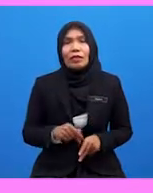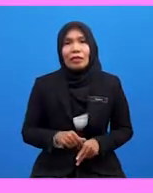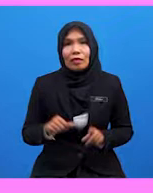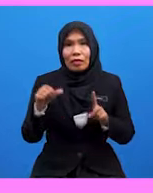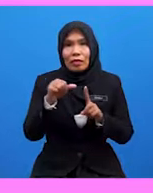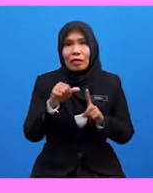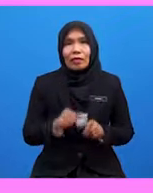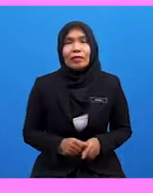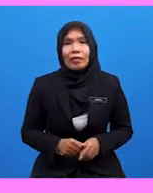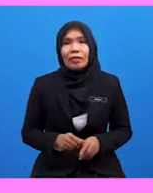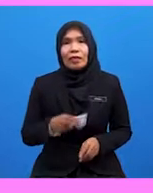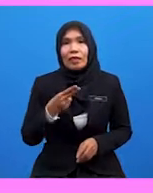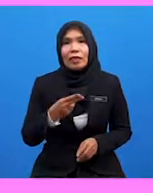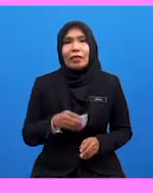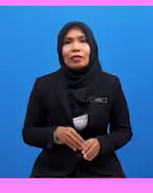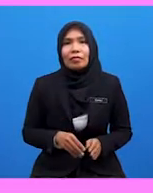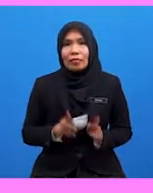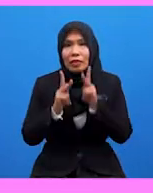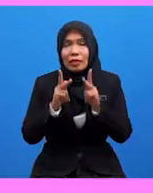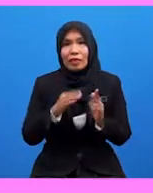Kata adverba.